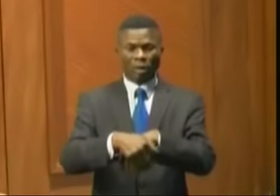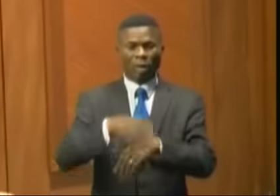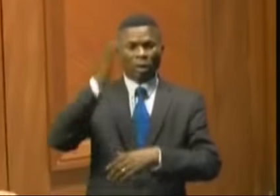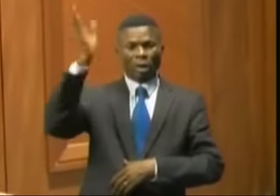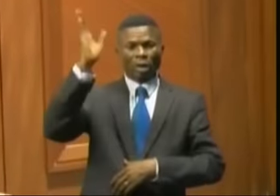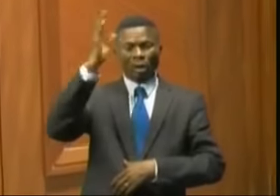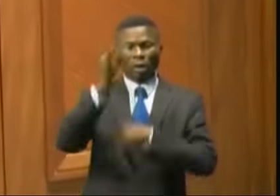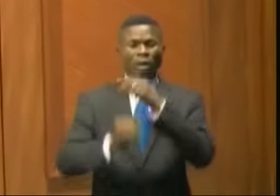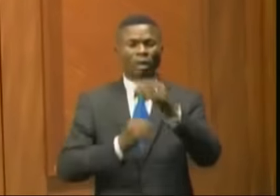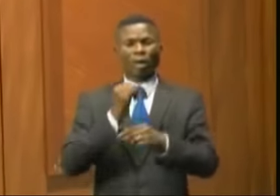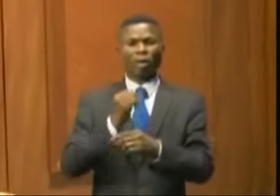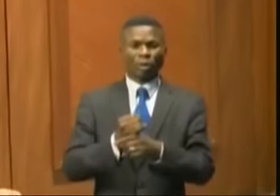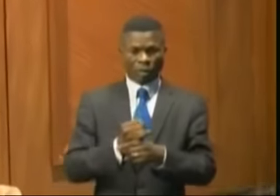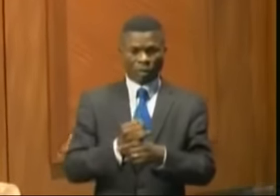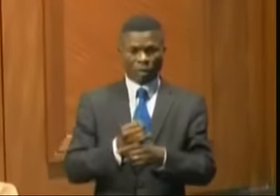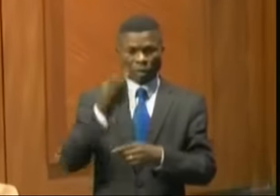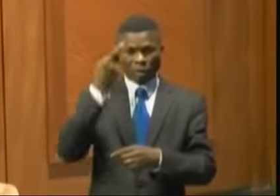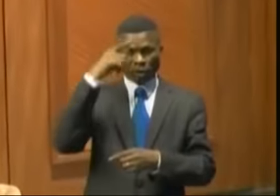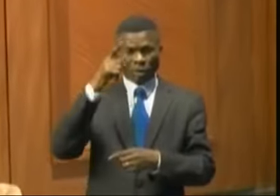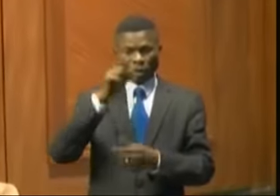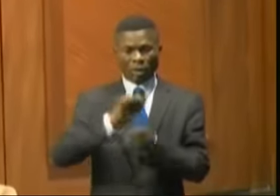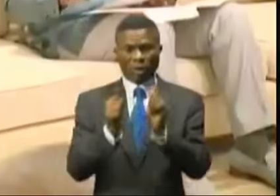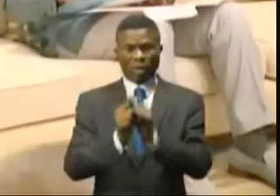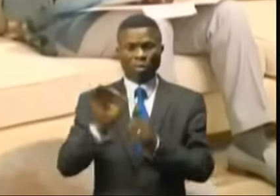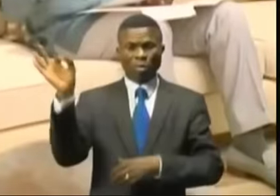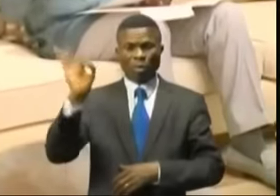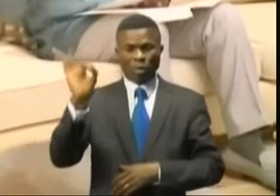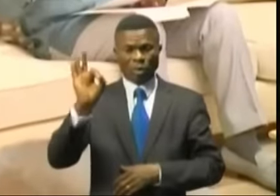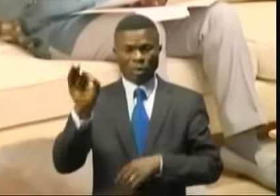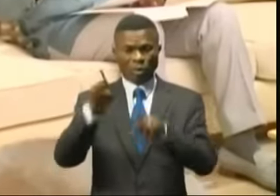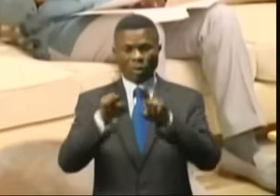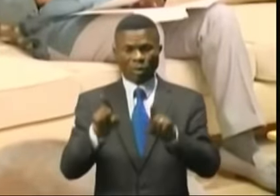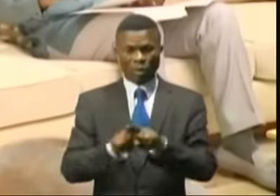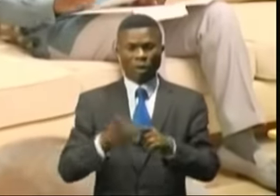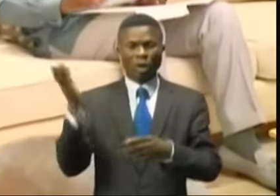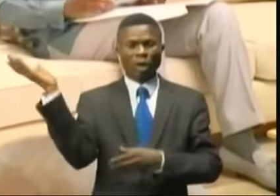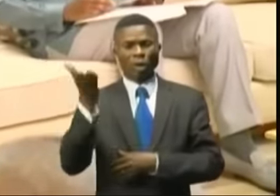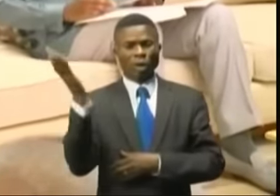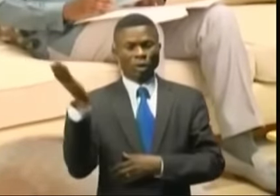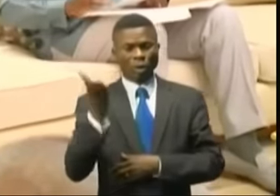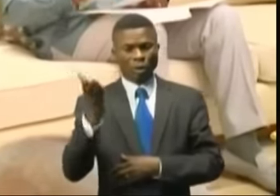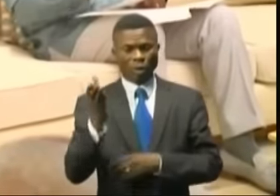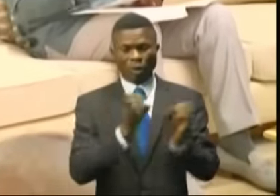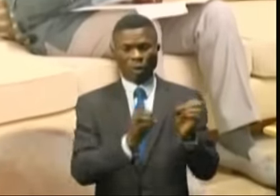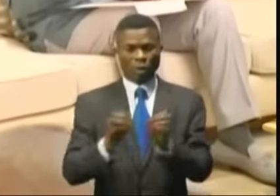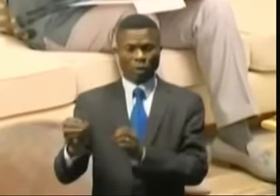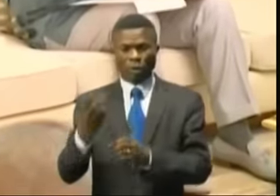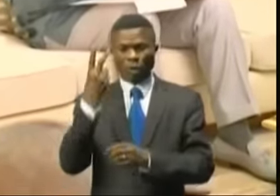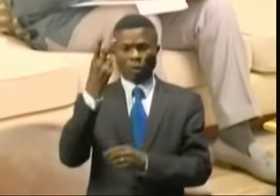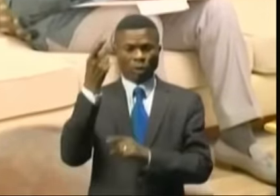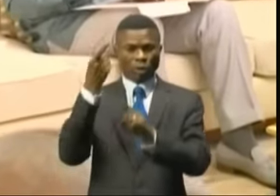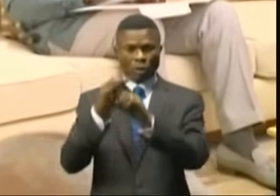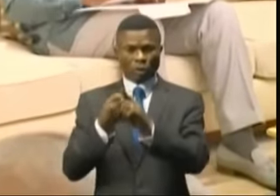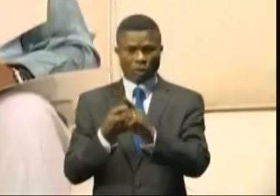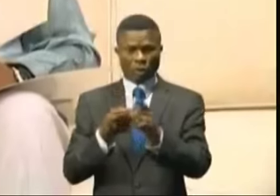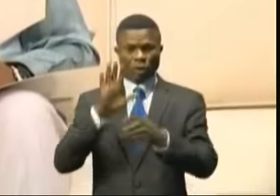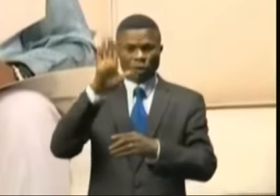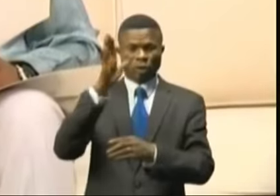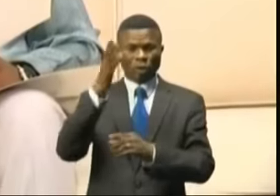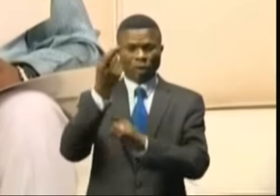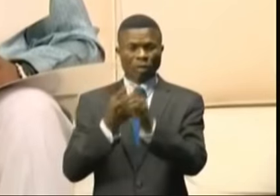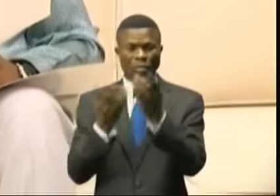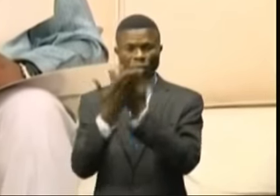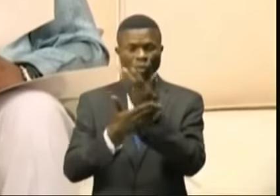conférence internationale sur la forestation et le reboisement qui se tiendra du 2 au 5 juillet prochain